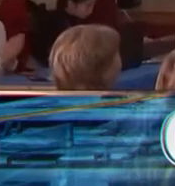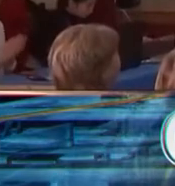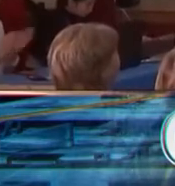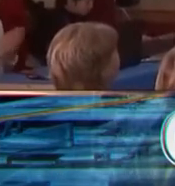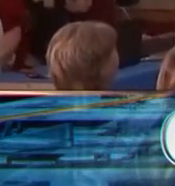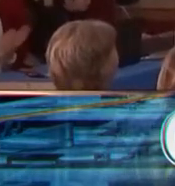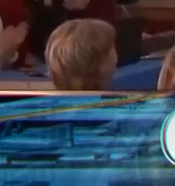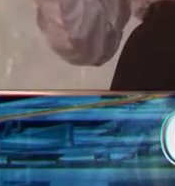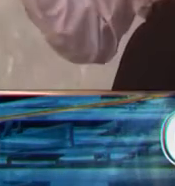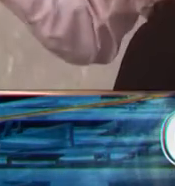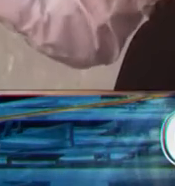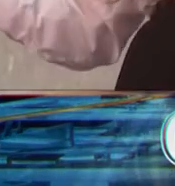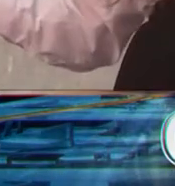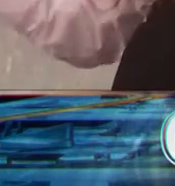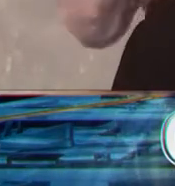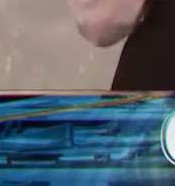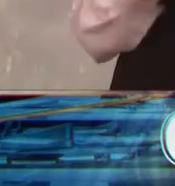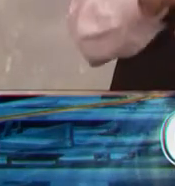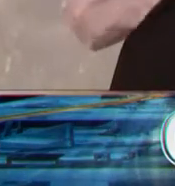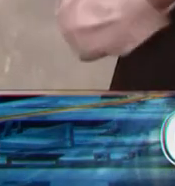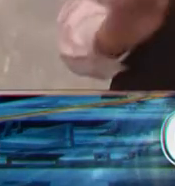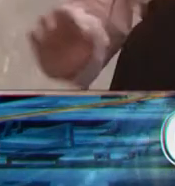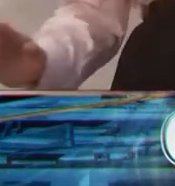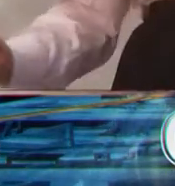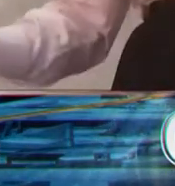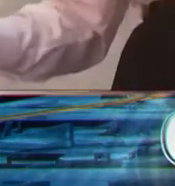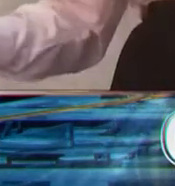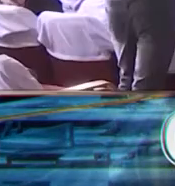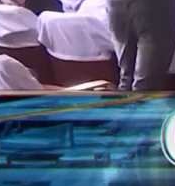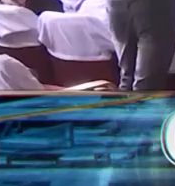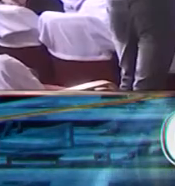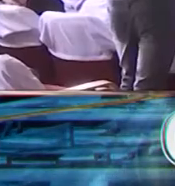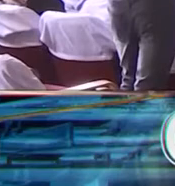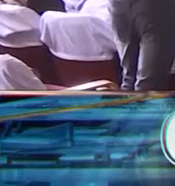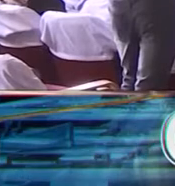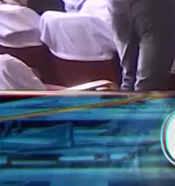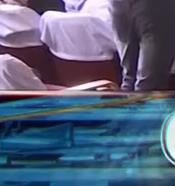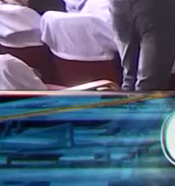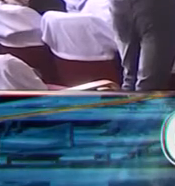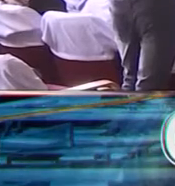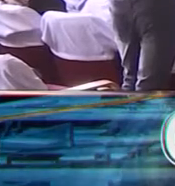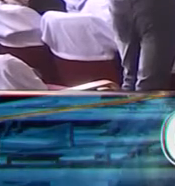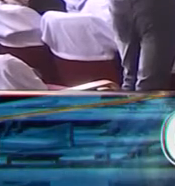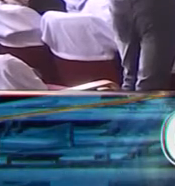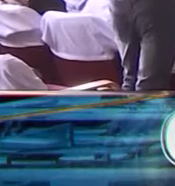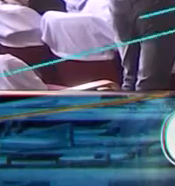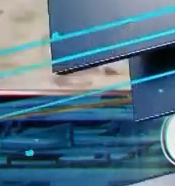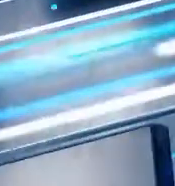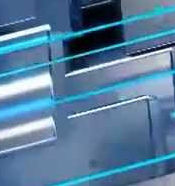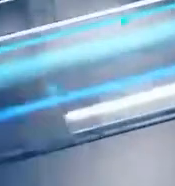К юбилею казахского классика в областной специальной школе-интернат для детей с нарушением слуха прошел творческий